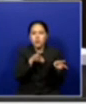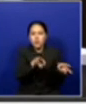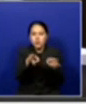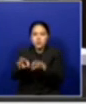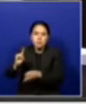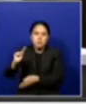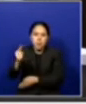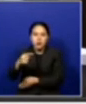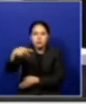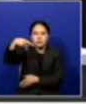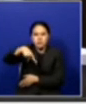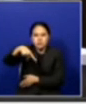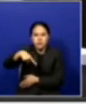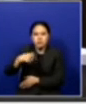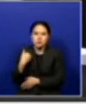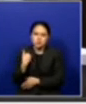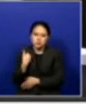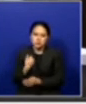ไม่มีการ e-bidding